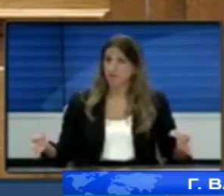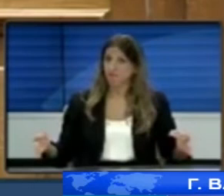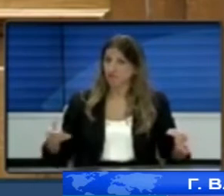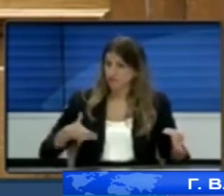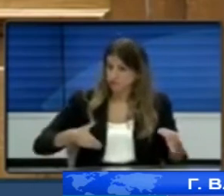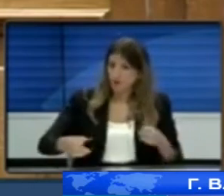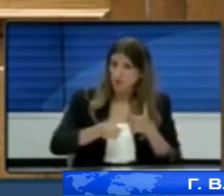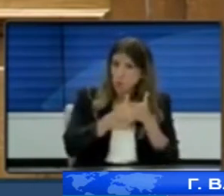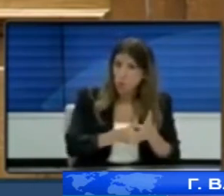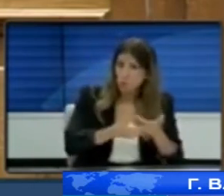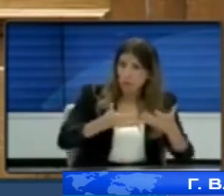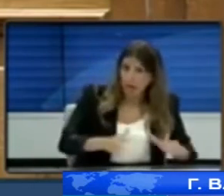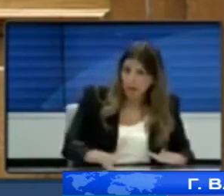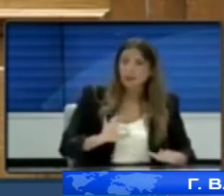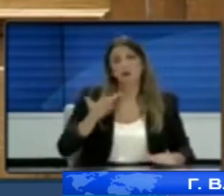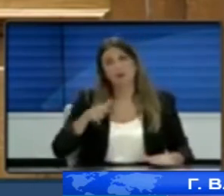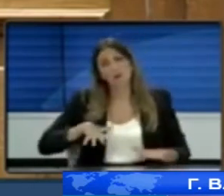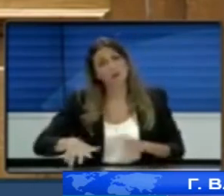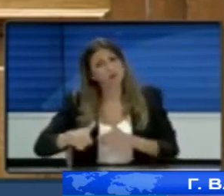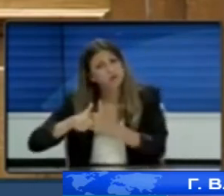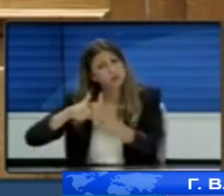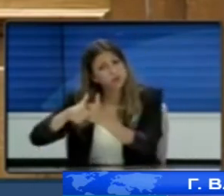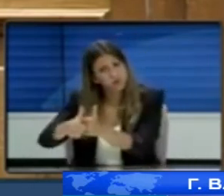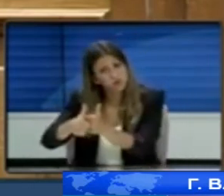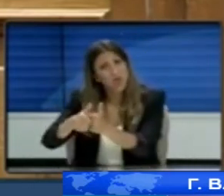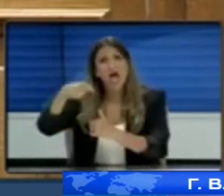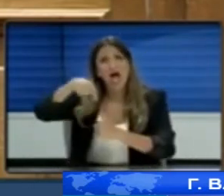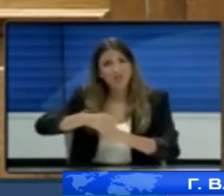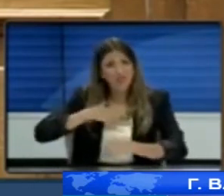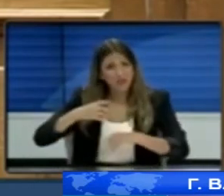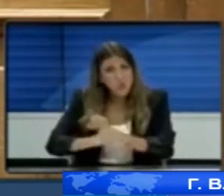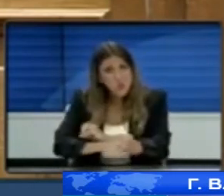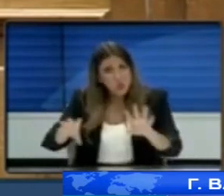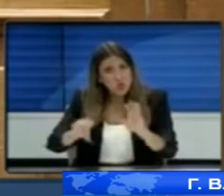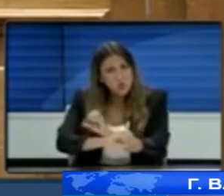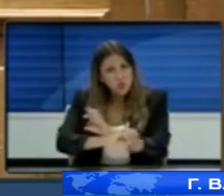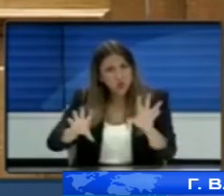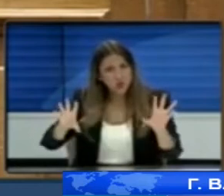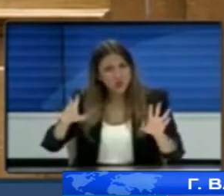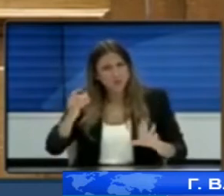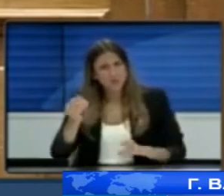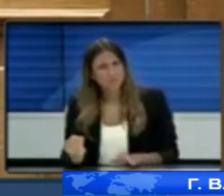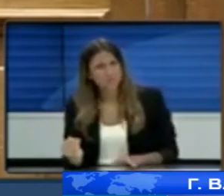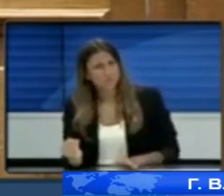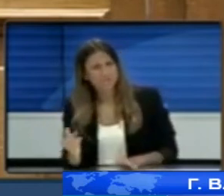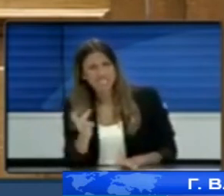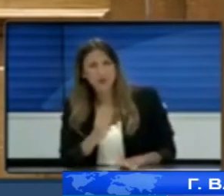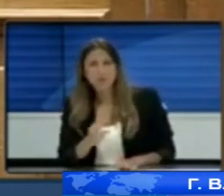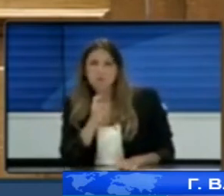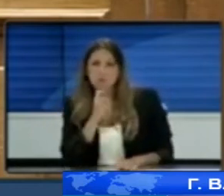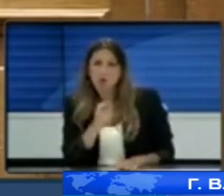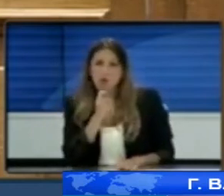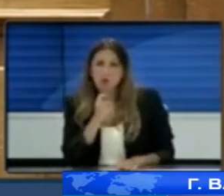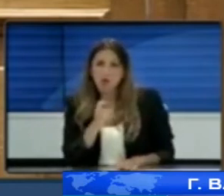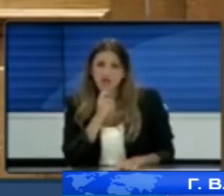τα οποία θεωρείτε ότι μπορούν να πουληθούν στην κοινή γνώμη ως κοινωνική πολιτική. Είναι λίγο σαν